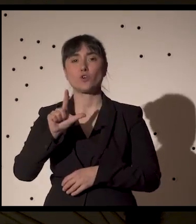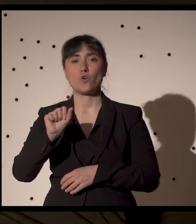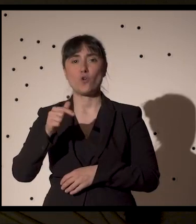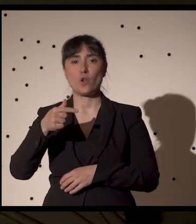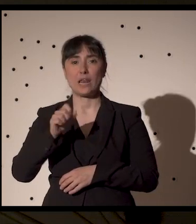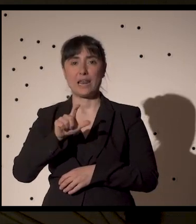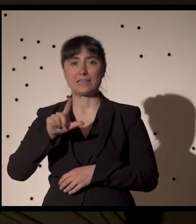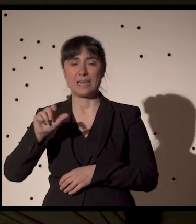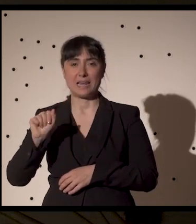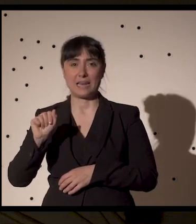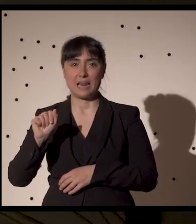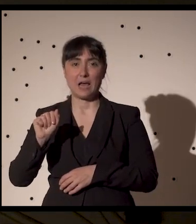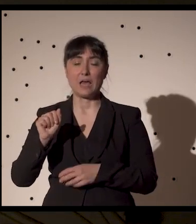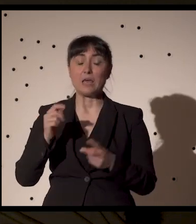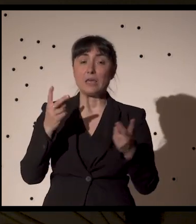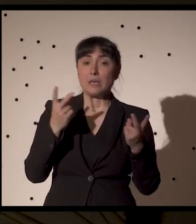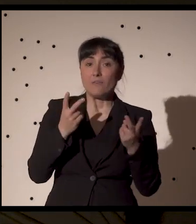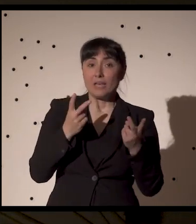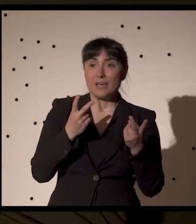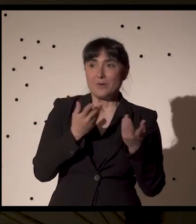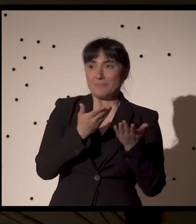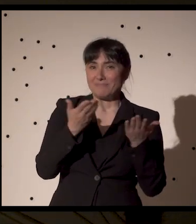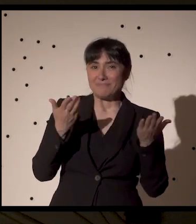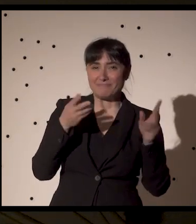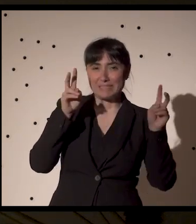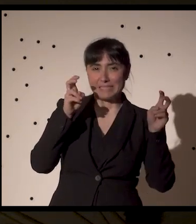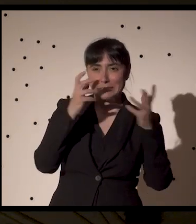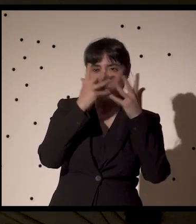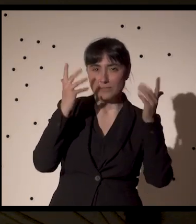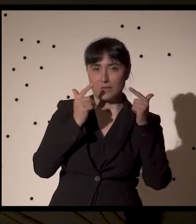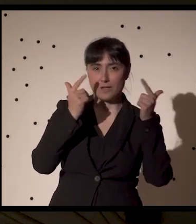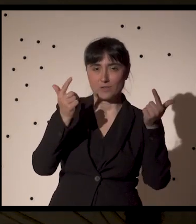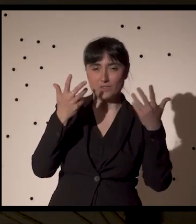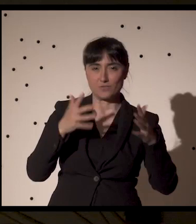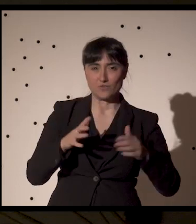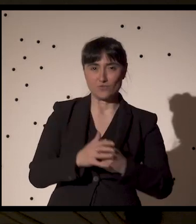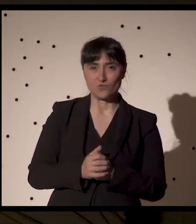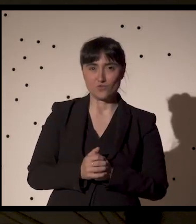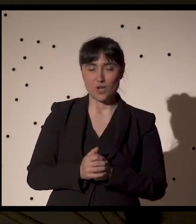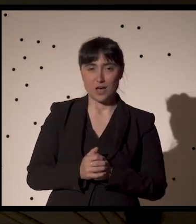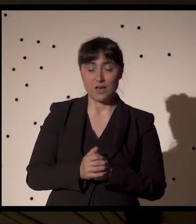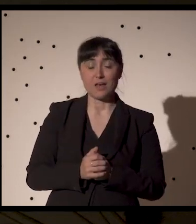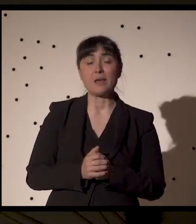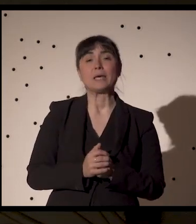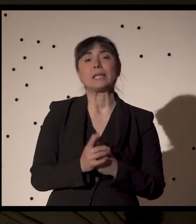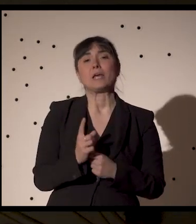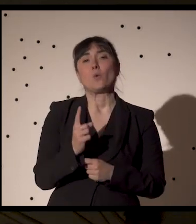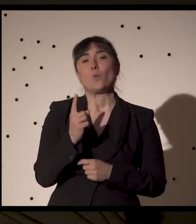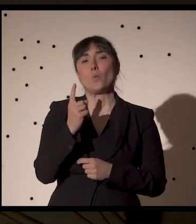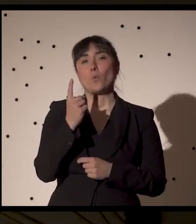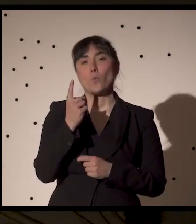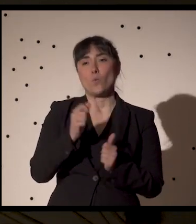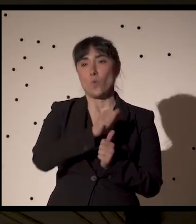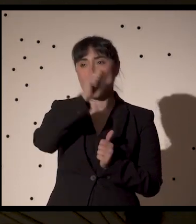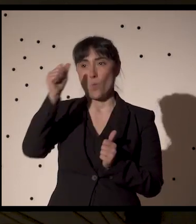fin dal titolo bottega amletica testoriana si lega a un un'altra ricorrenza importante dell'anno